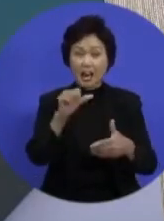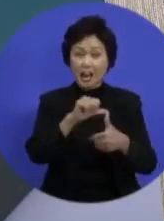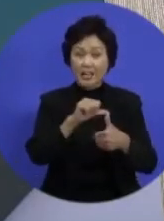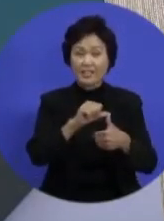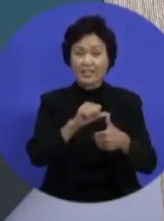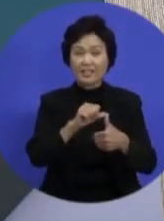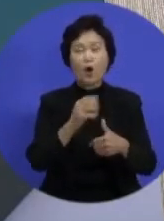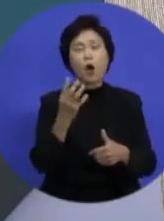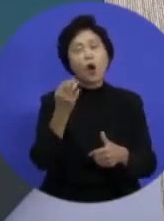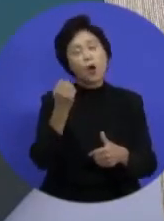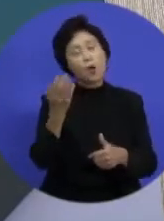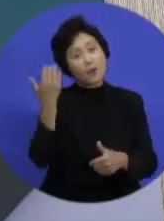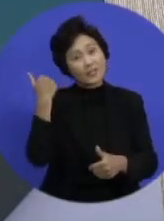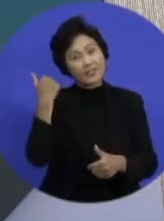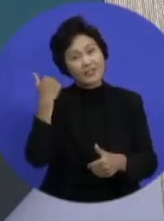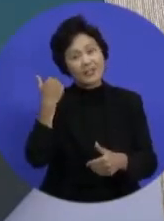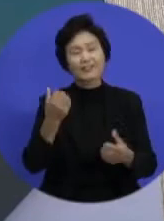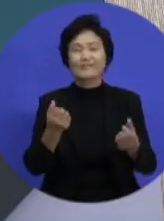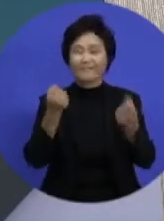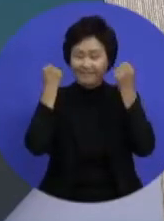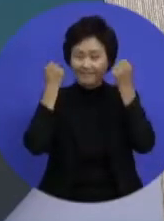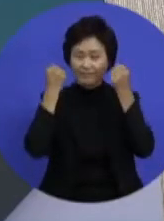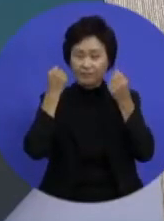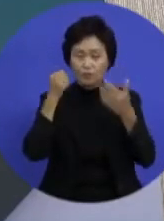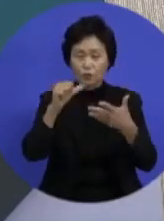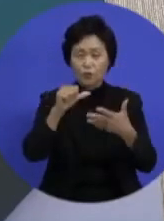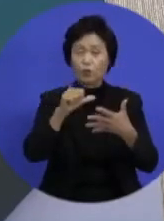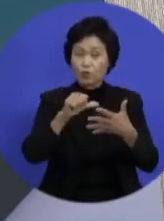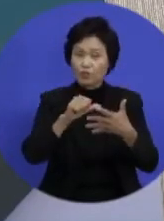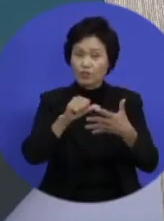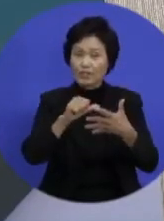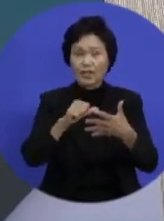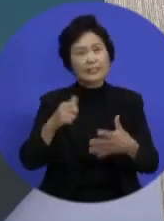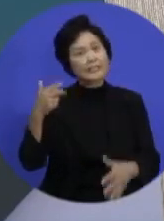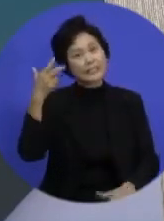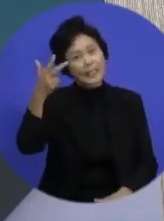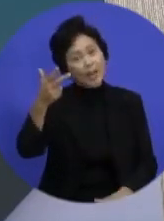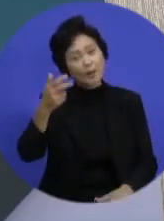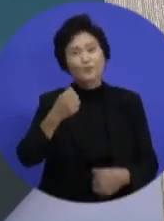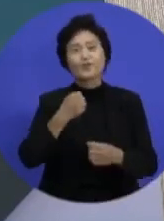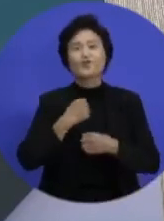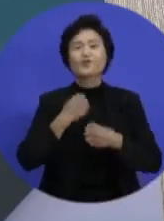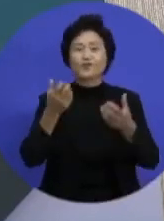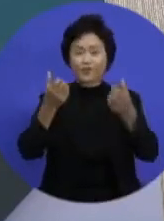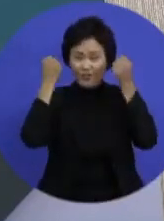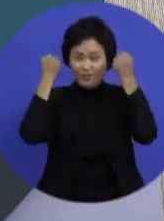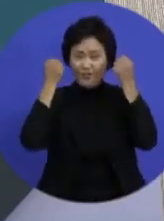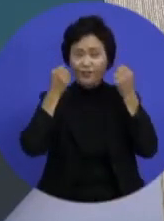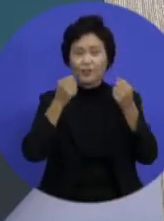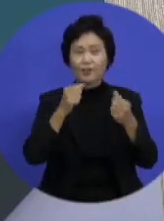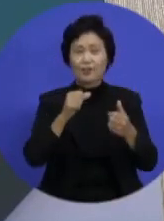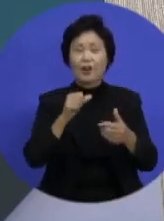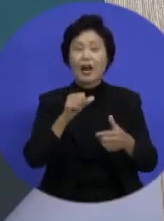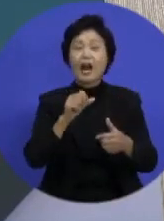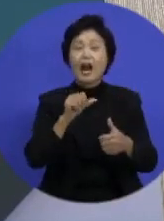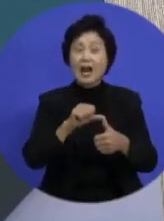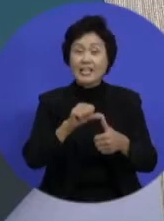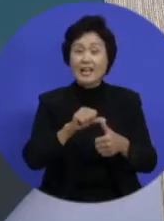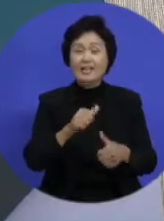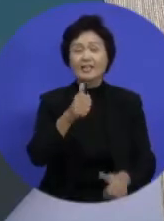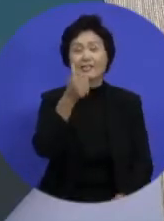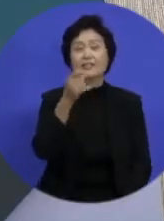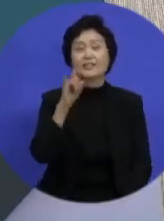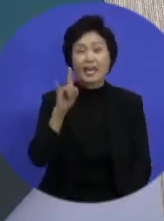전역했고 네. 둘째 아들은 앞으로 다음 주에 전역합니다. 허허. 예. 한 친구는 해병대 갔고 한 친구는